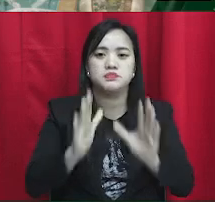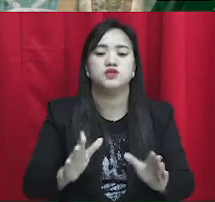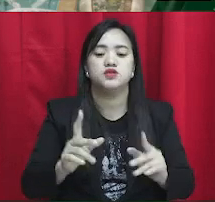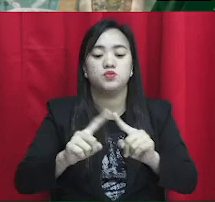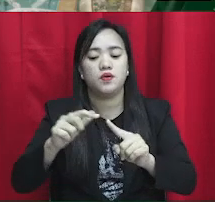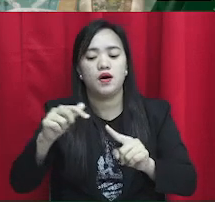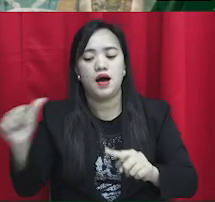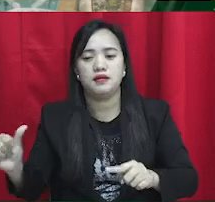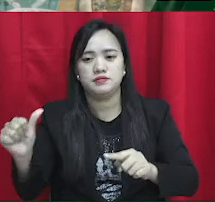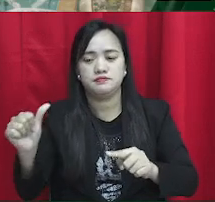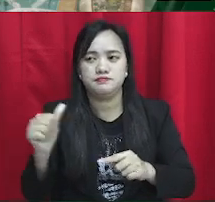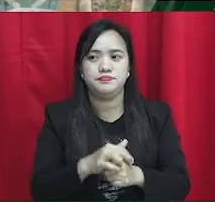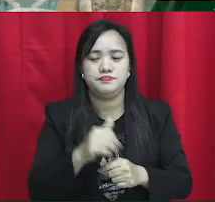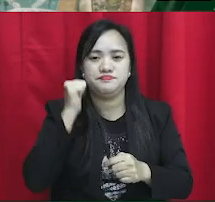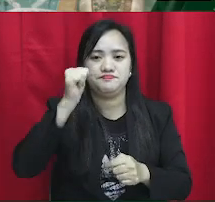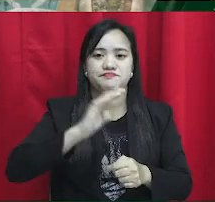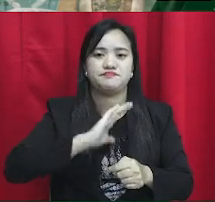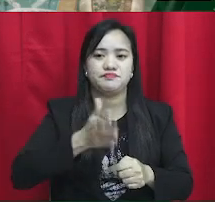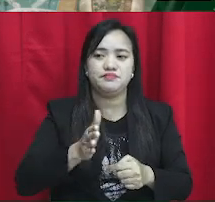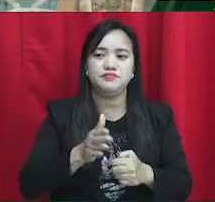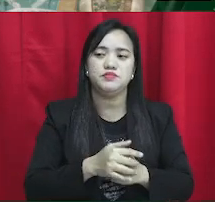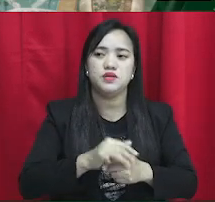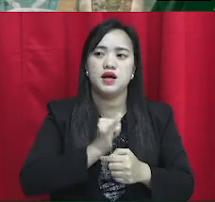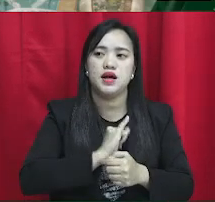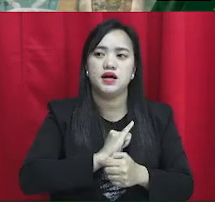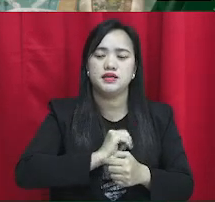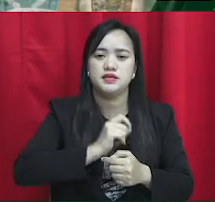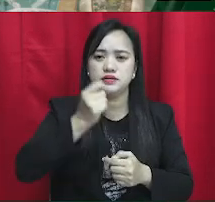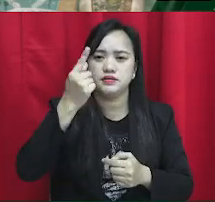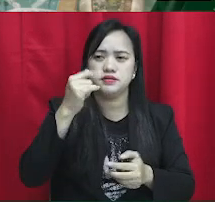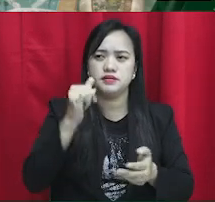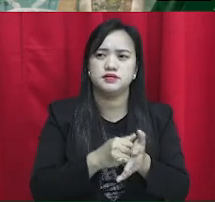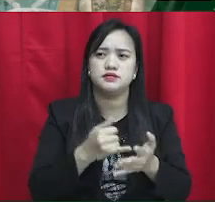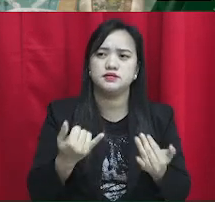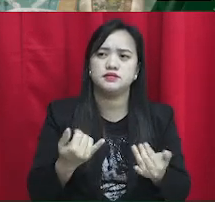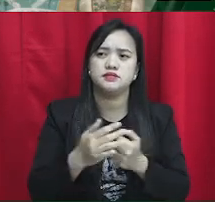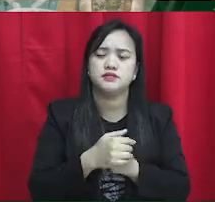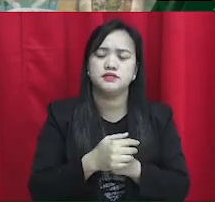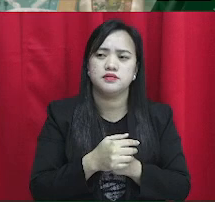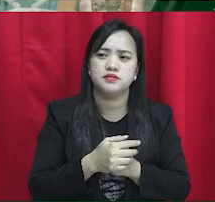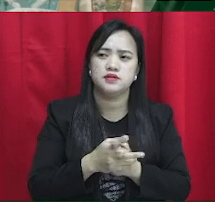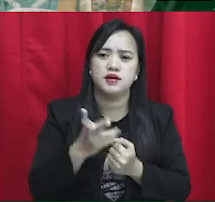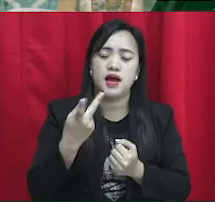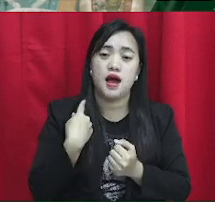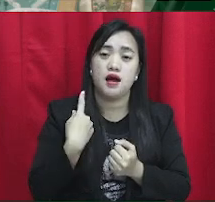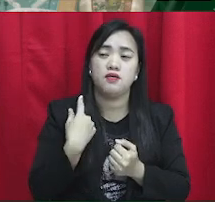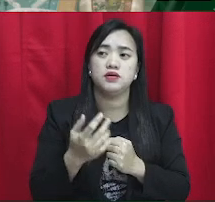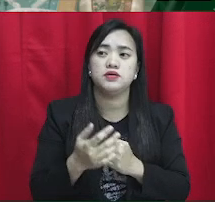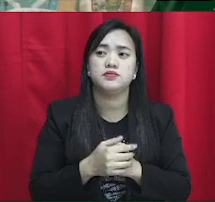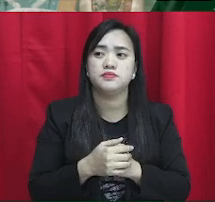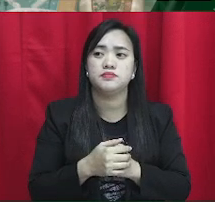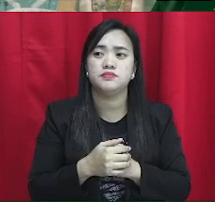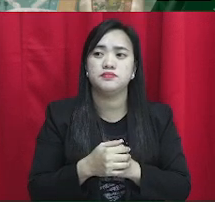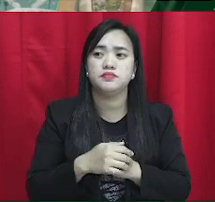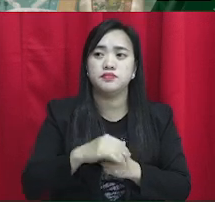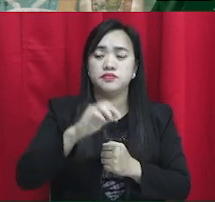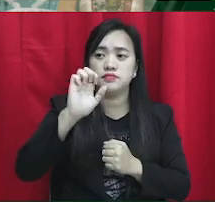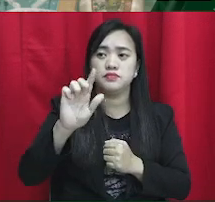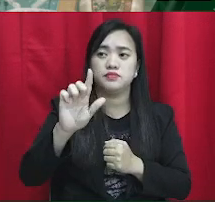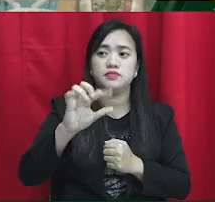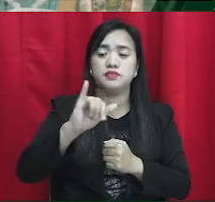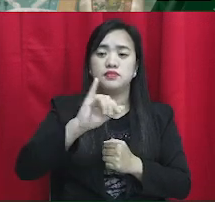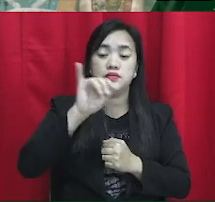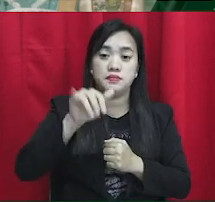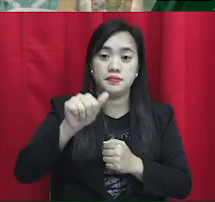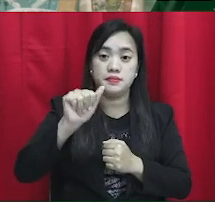ko tuloy yung last na message ni Pastor. Nandyan din naman si Elizabeth. Yeah. Talagang